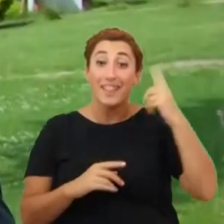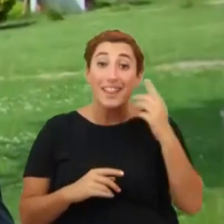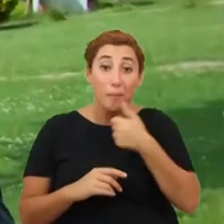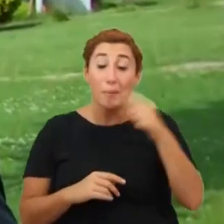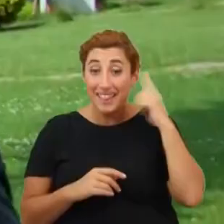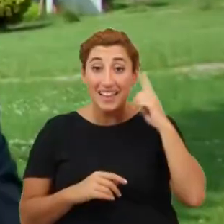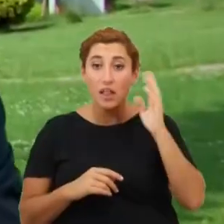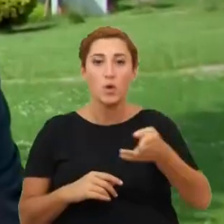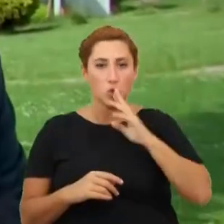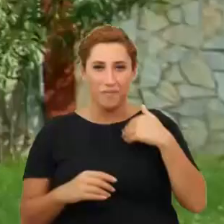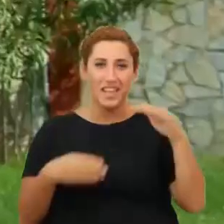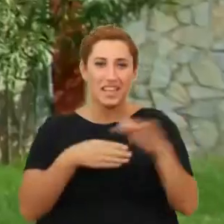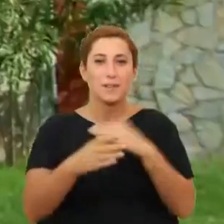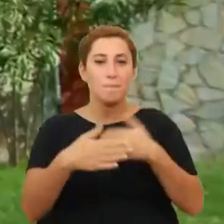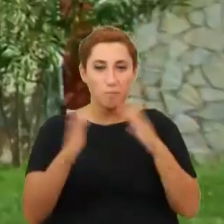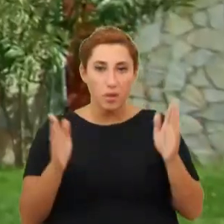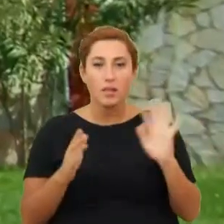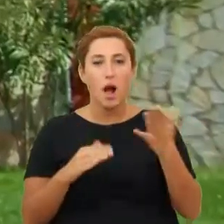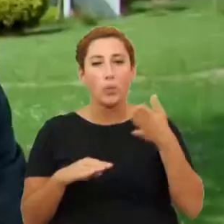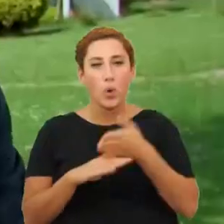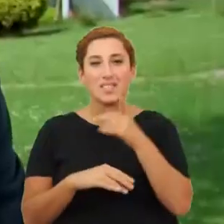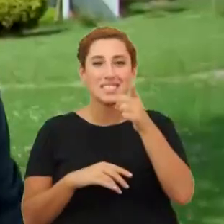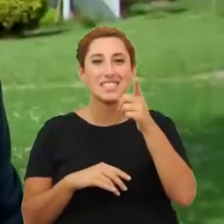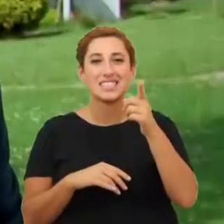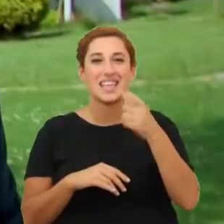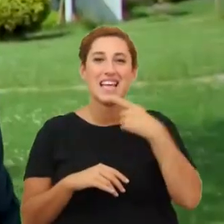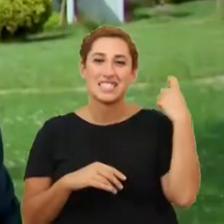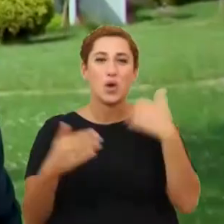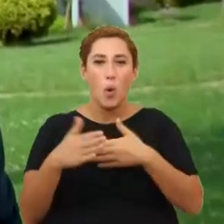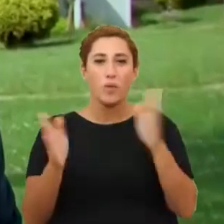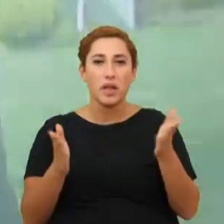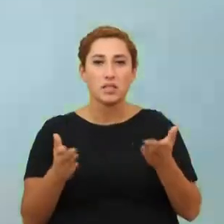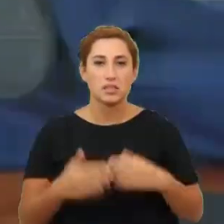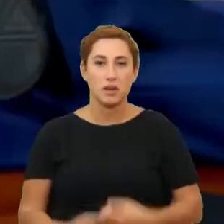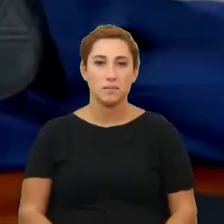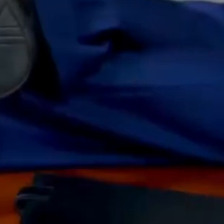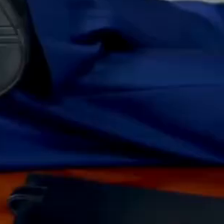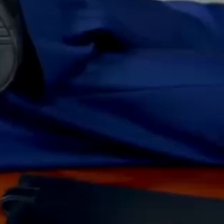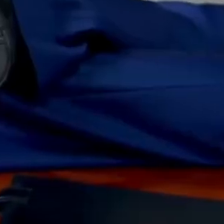baba, dinle. Sonunda girdim odasına. Daha doğrusu sizin ex odanıza.